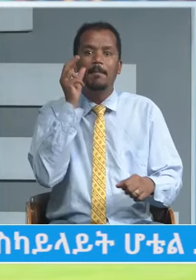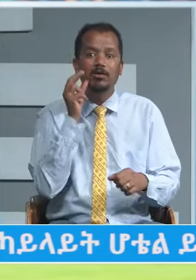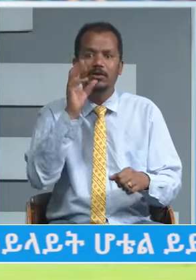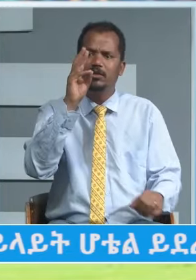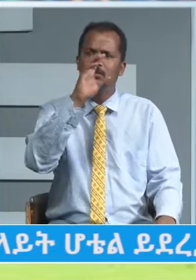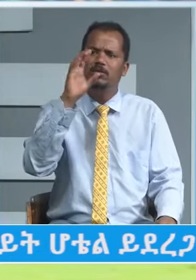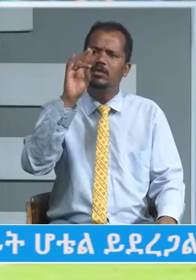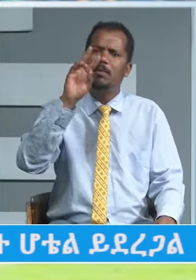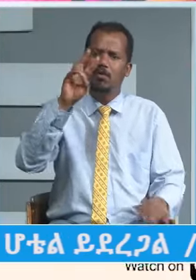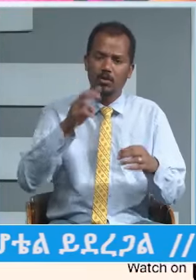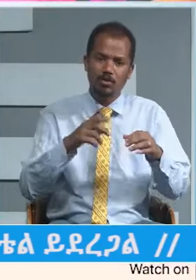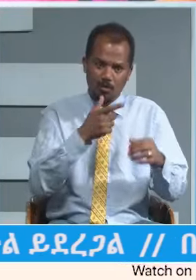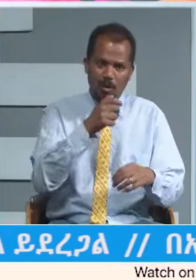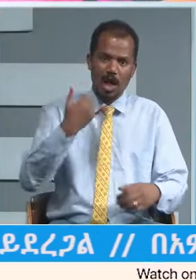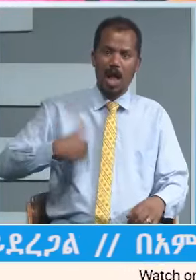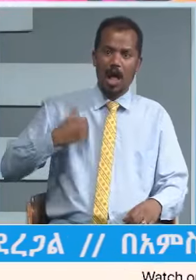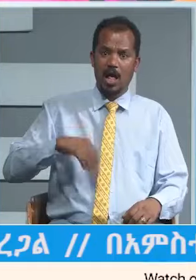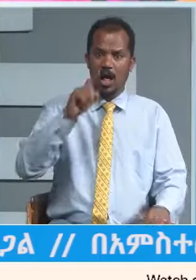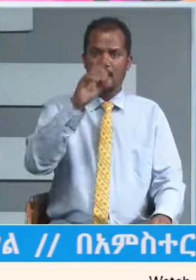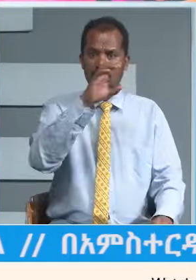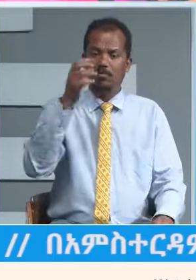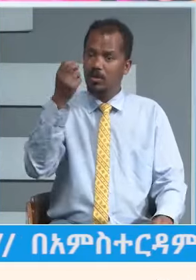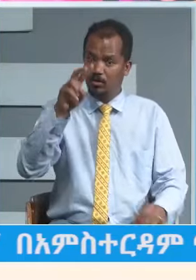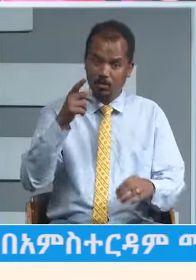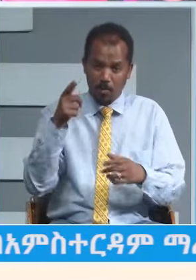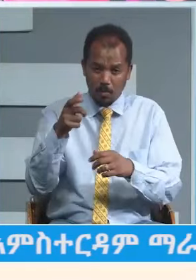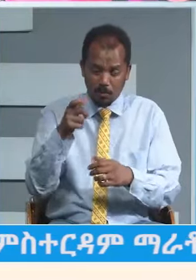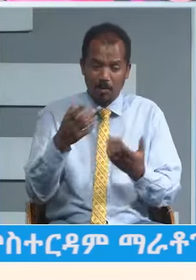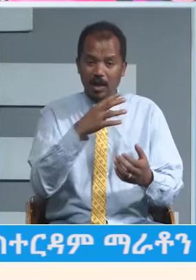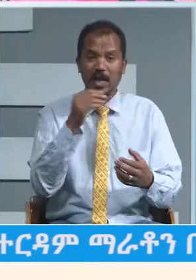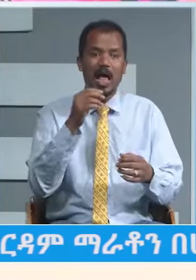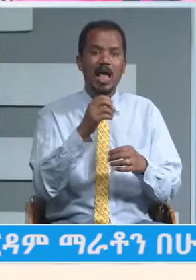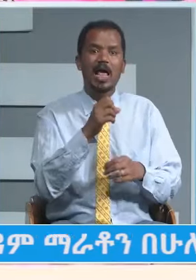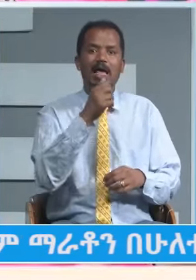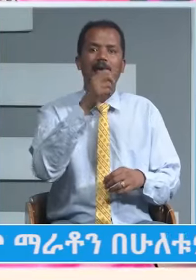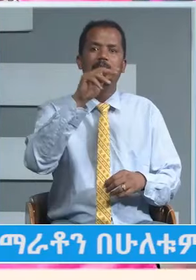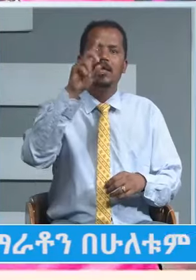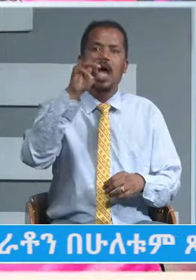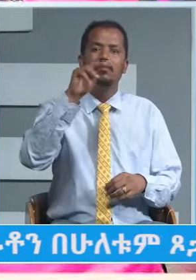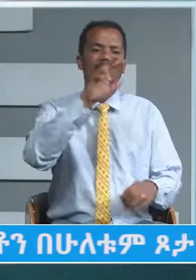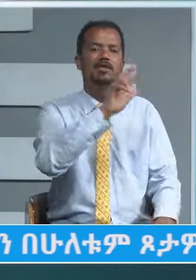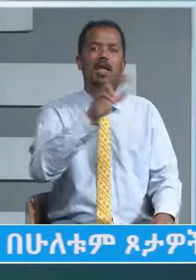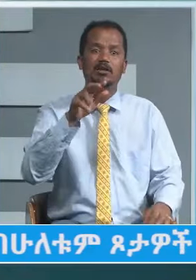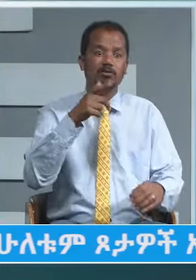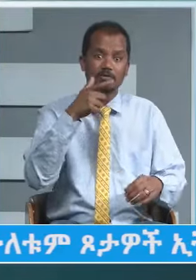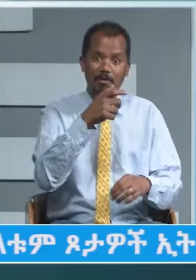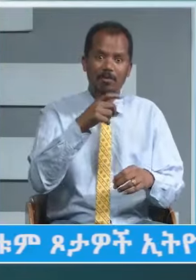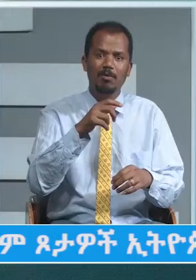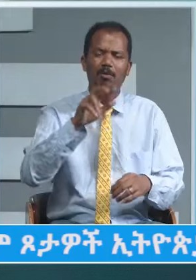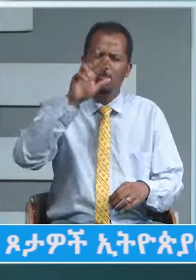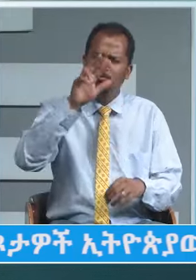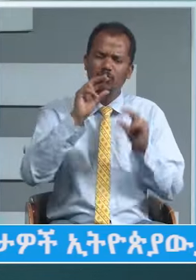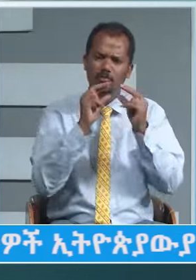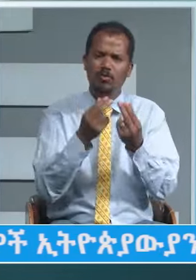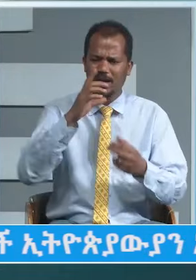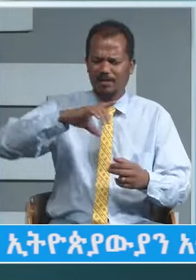ሜሲ ከባርሴሎና ጋር 672 ጎሎች፣ ከአርጀንቲና ጋር 112 ጎሎች እና ከኢንተር ሚያሚ ጋር 33 ጎሎችን